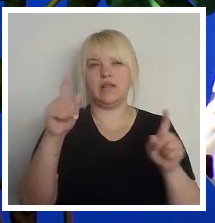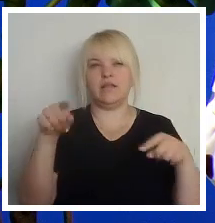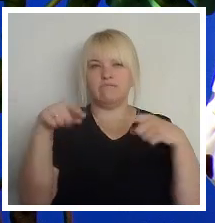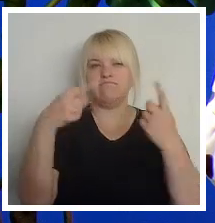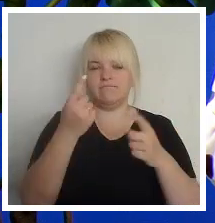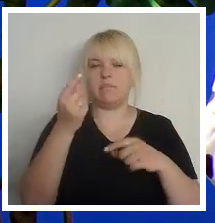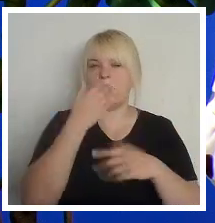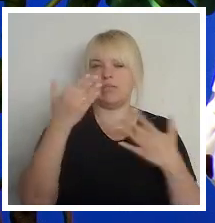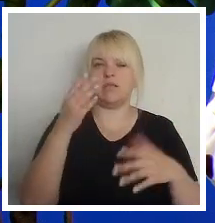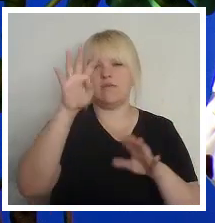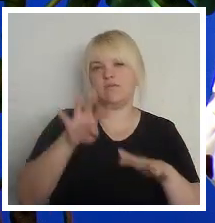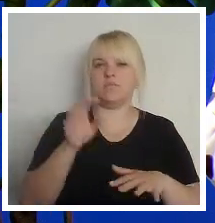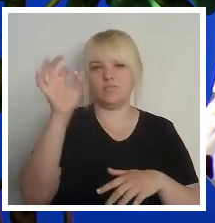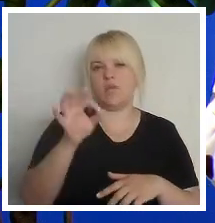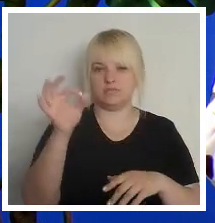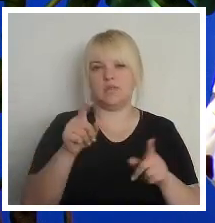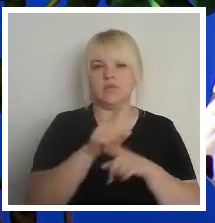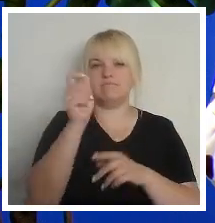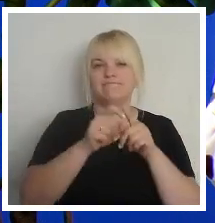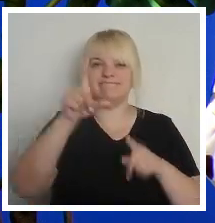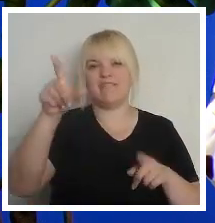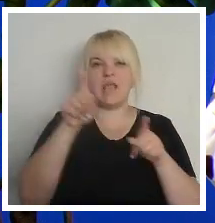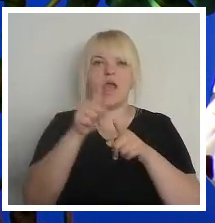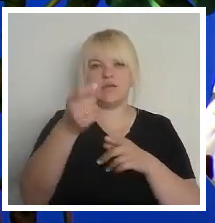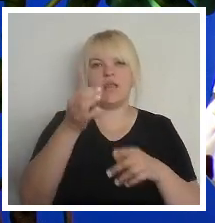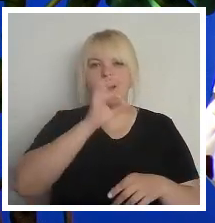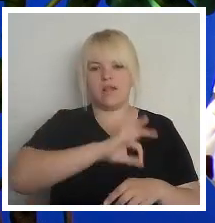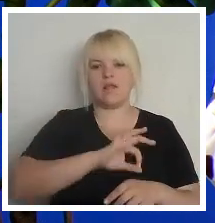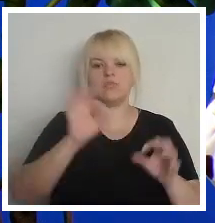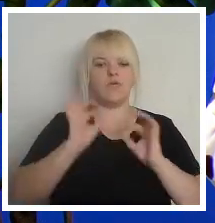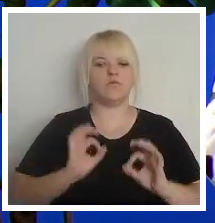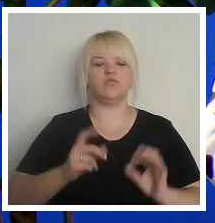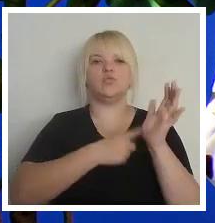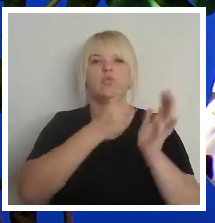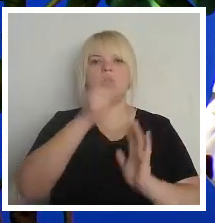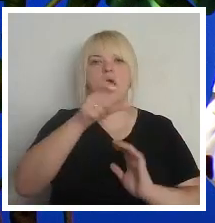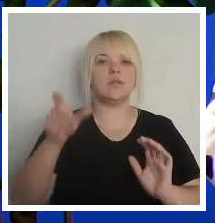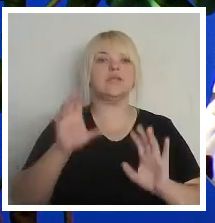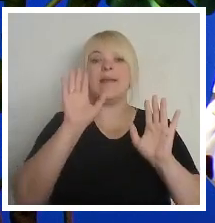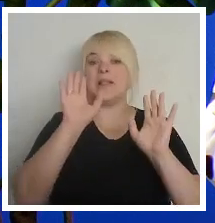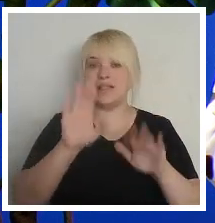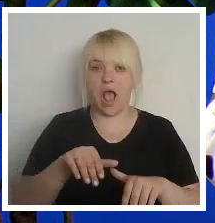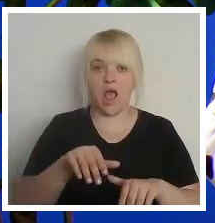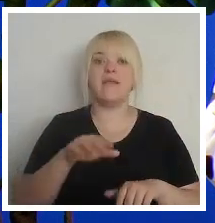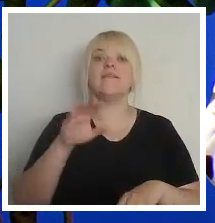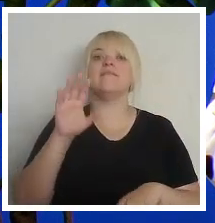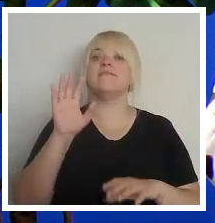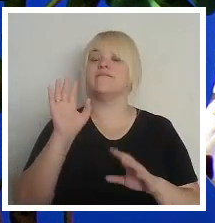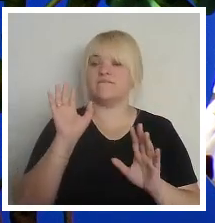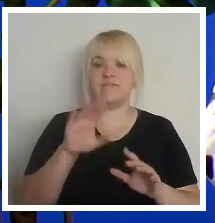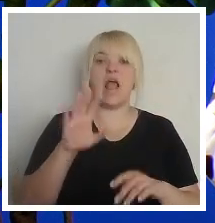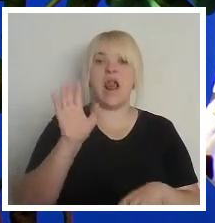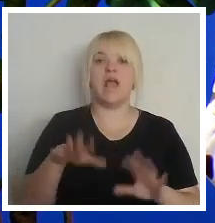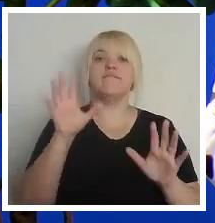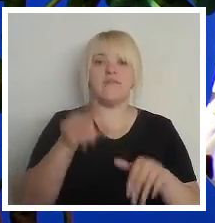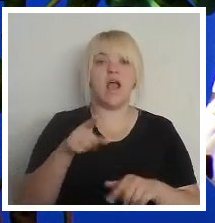mēnešus. Tas nozīmē palielināt arī atalgojums profesionāliem žurnālistiem, lai mēs varētu vadīties